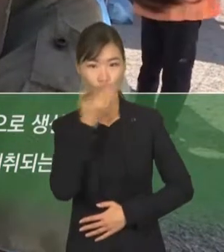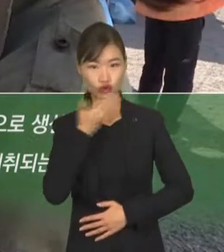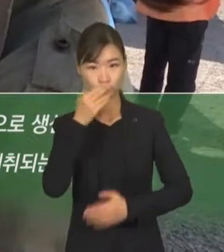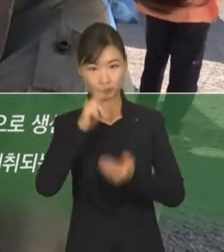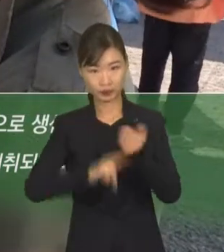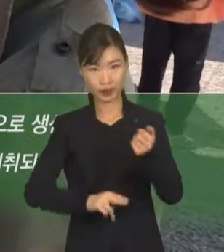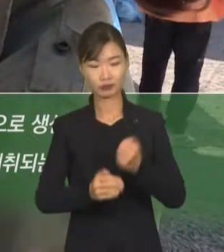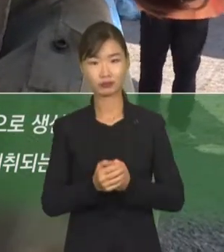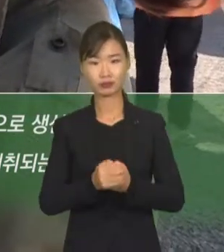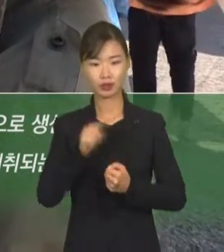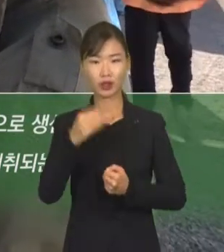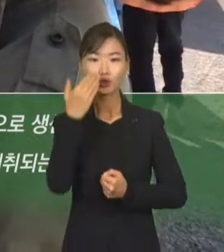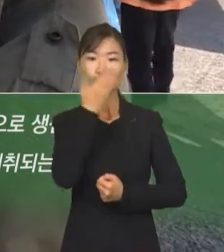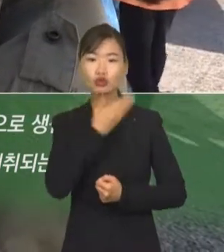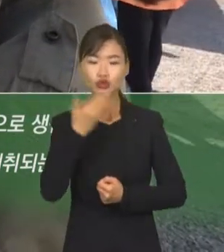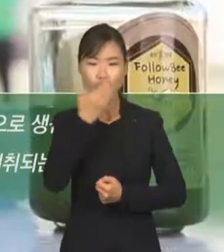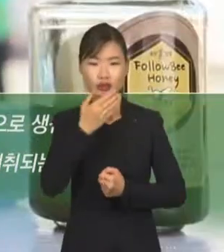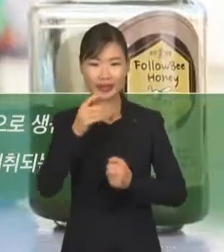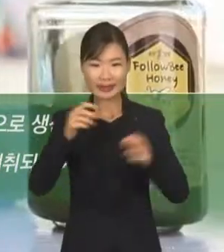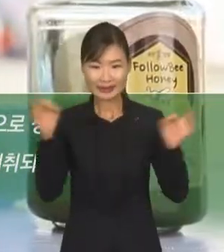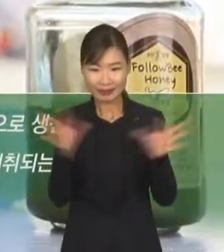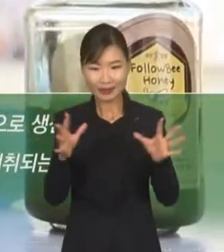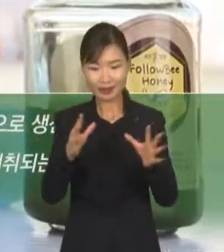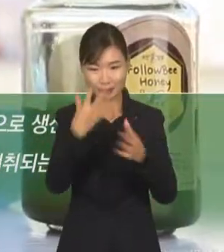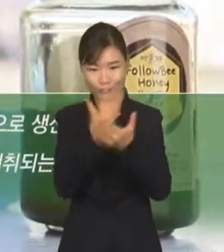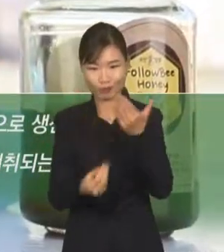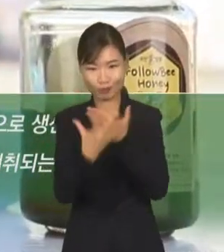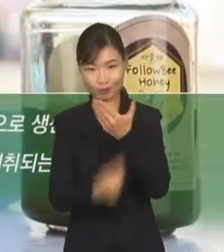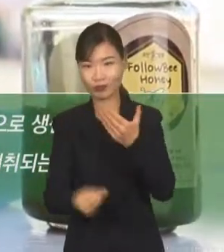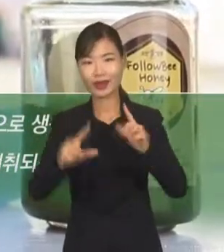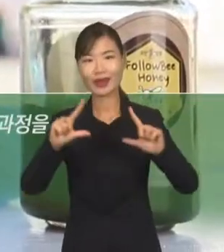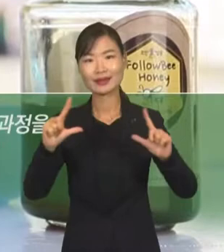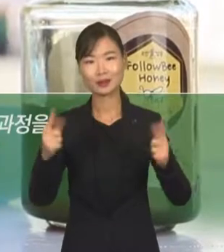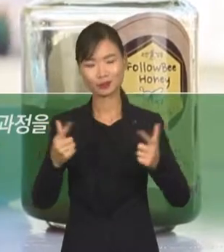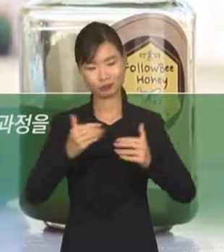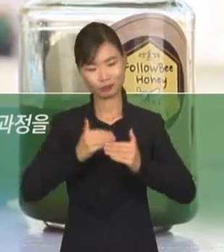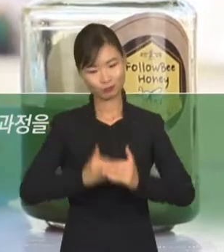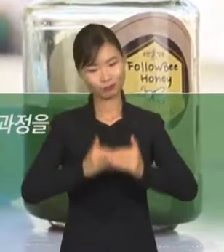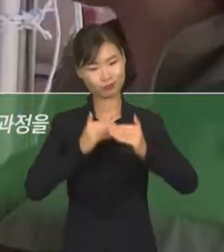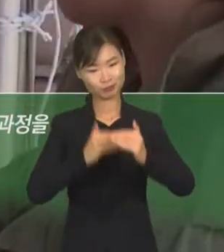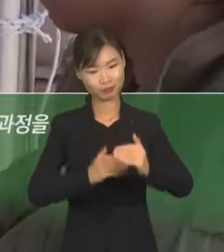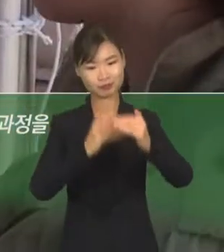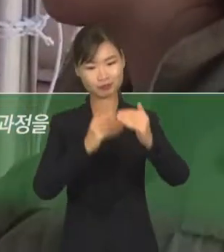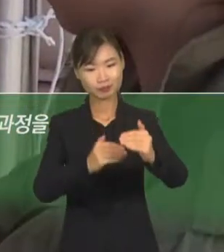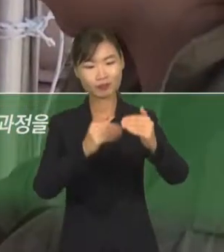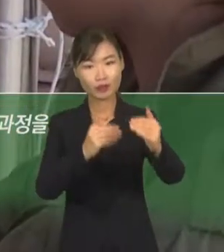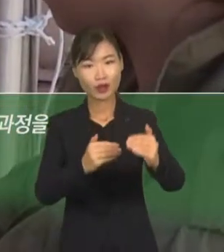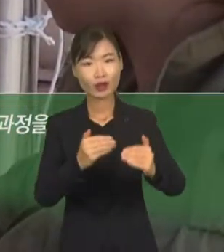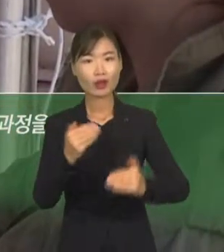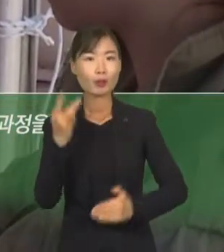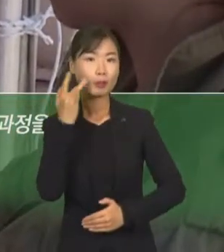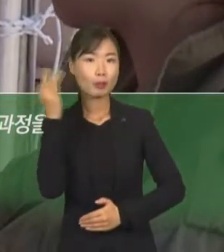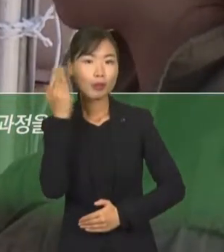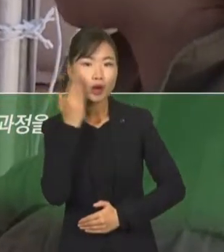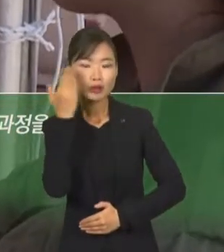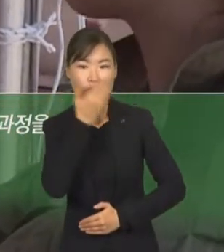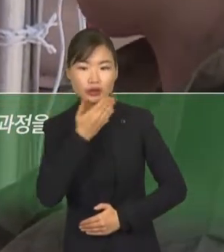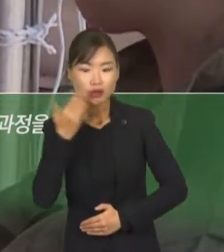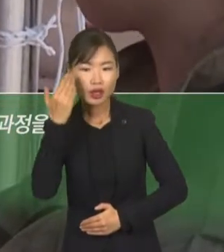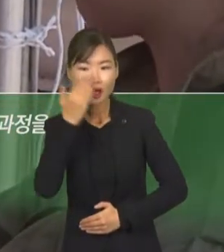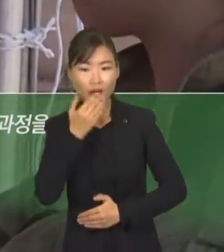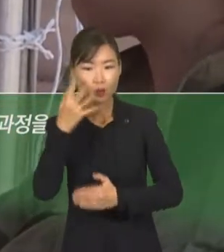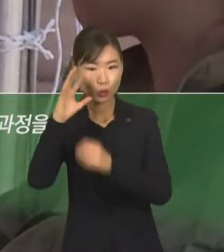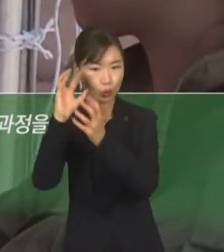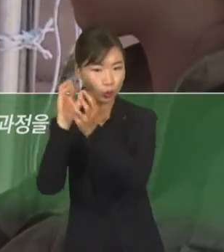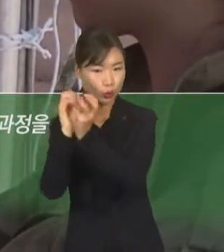이 꿀 자체도 순식간에 채취되는 게 아니라 여러 과정을 거쳐서 얘들 벌들이 숙성시키고